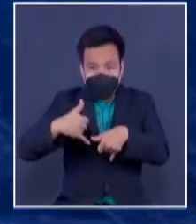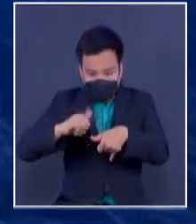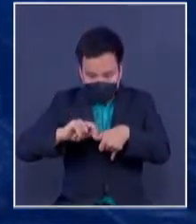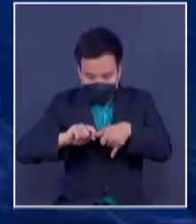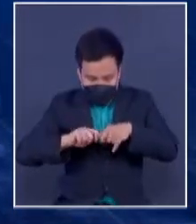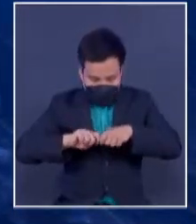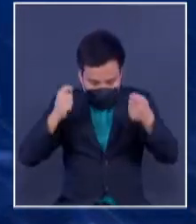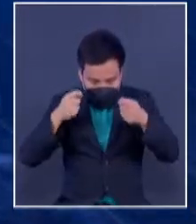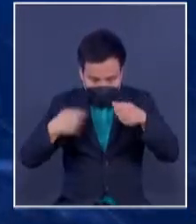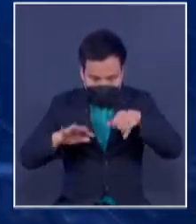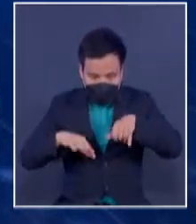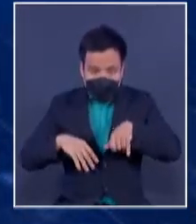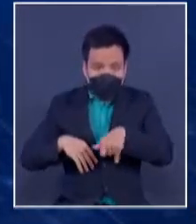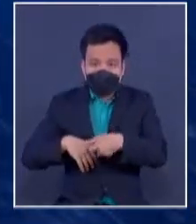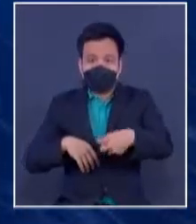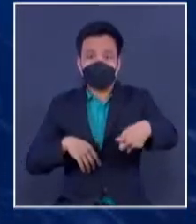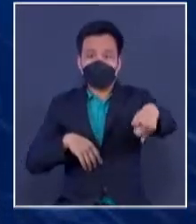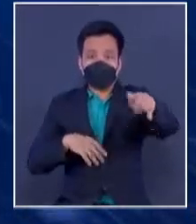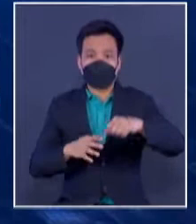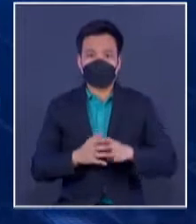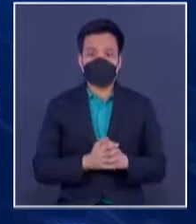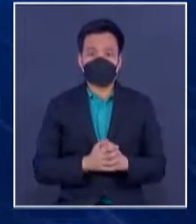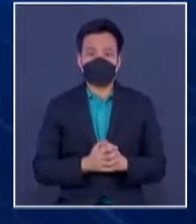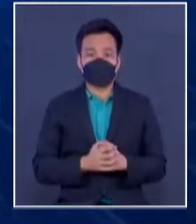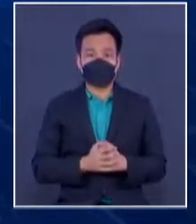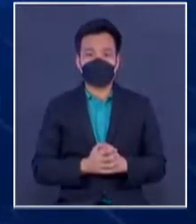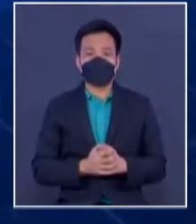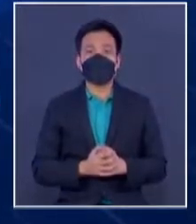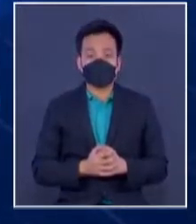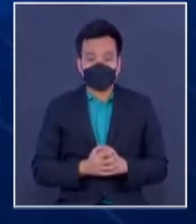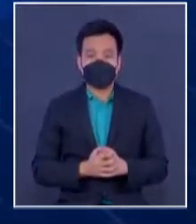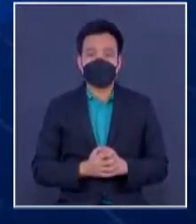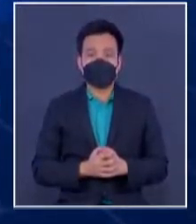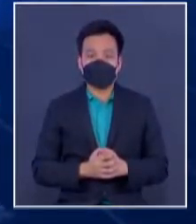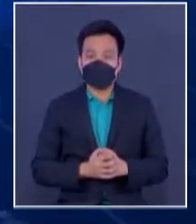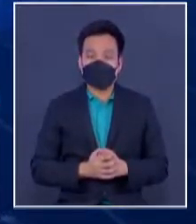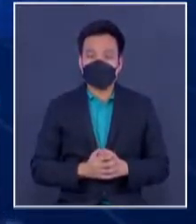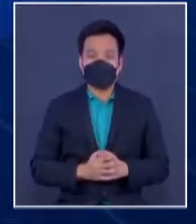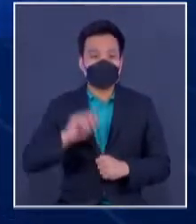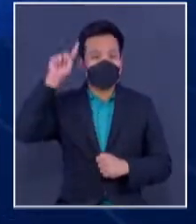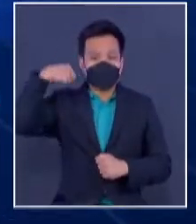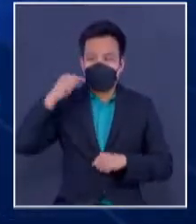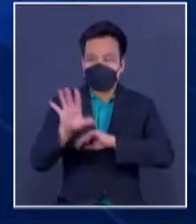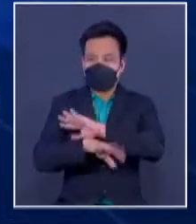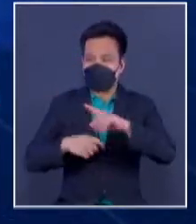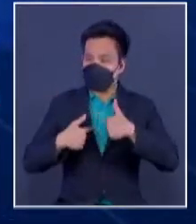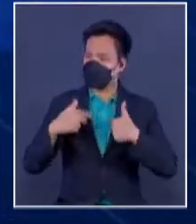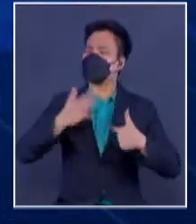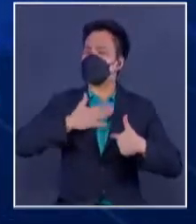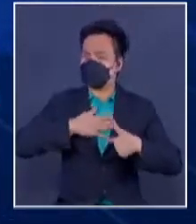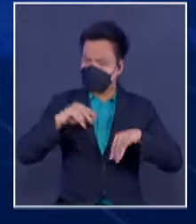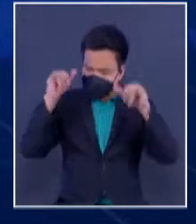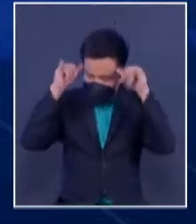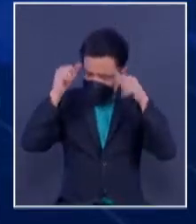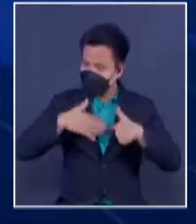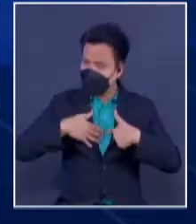านเห็นผู้หญิงคนนี้ก็บอกว่าเป็นควายของเธอเองเดี๋ยวเธอจะพาไปกินหญ้าชาวบ้านก็งงเอ๊ะไม่ใช่ควายของเธอนี่นะควายของเพื่อนบ้าน